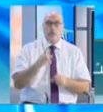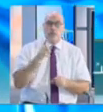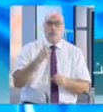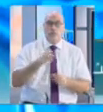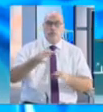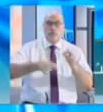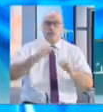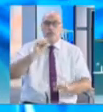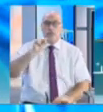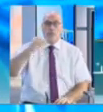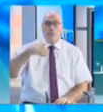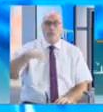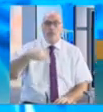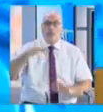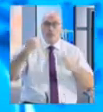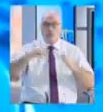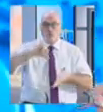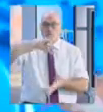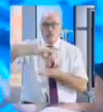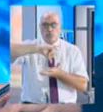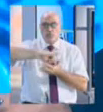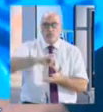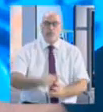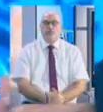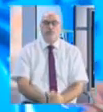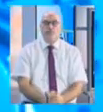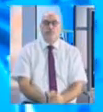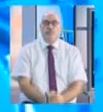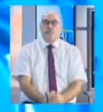بمحكمة سيدي محمد بالجزائر العاصمة.